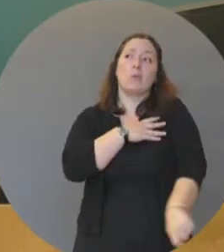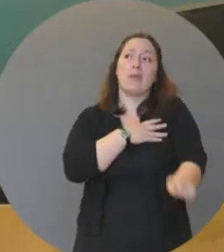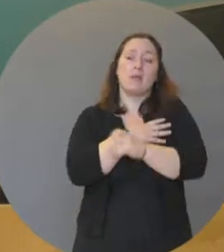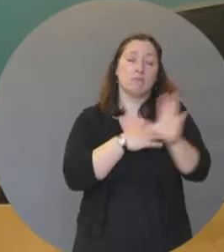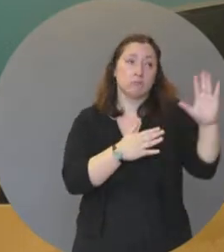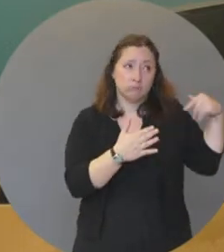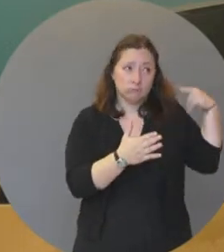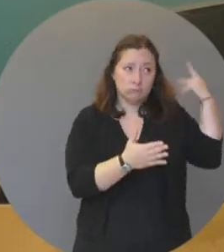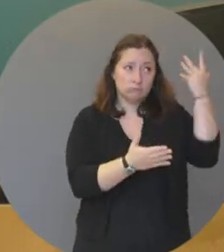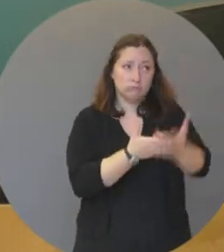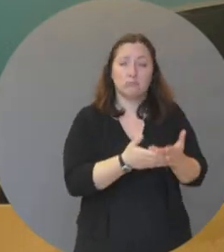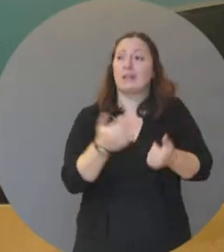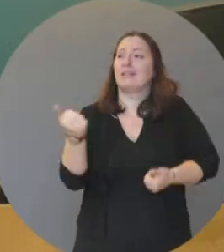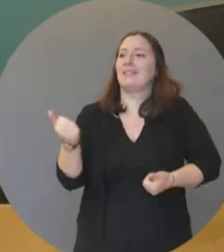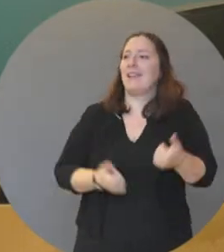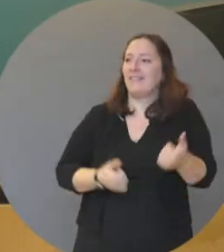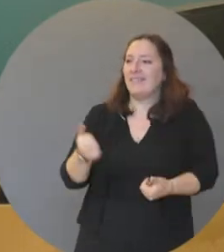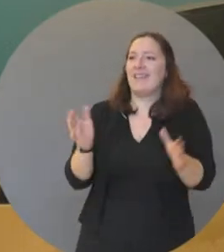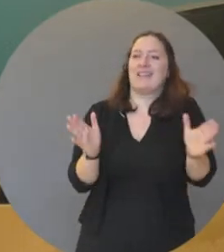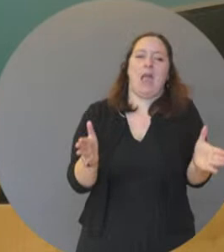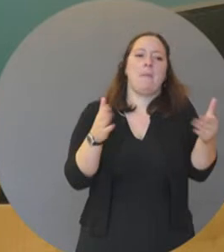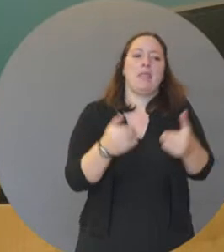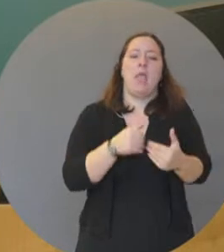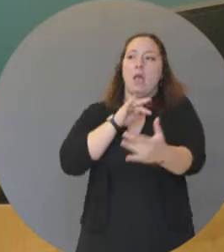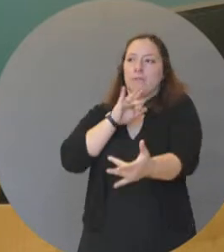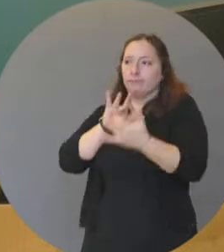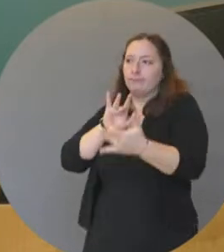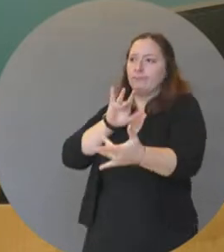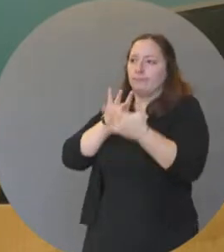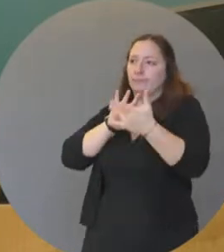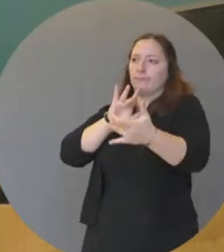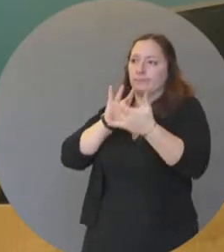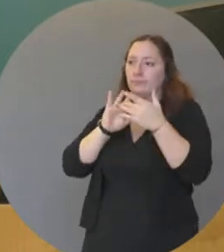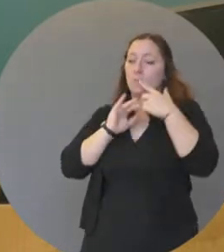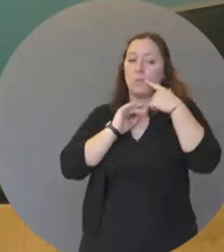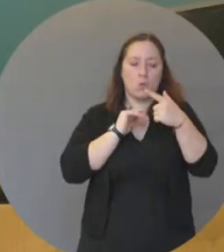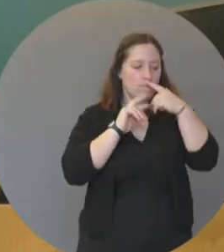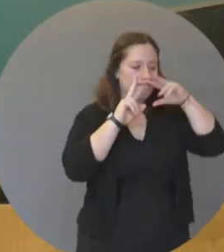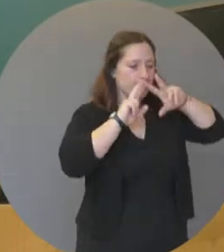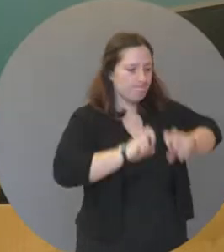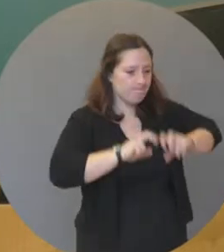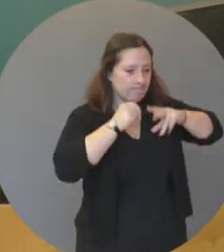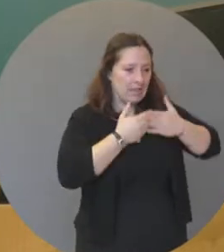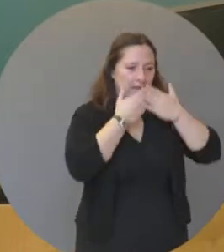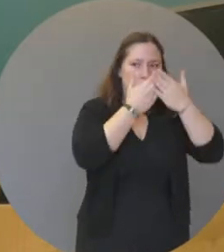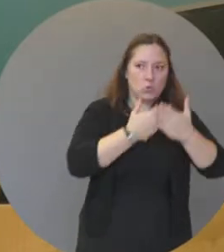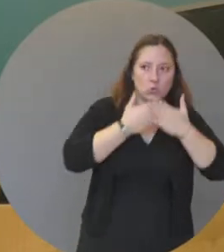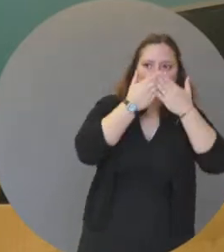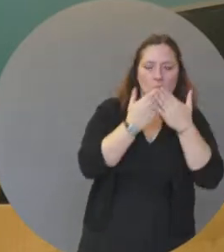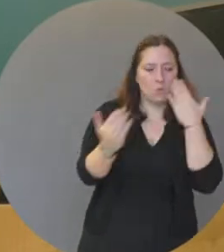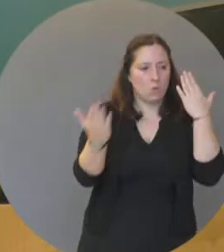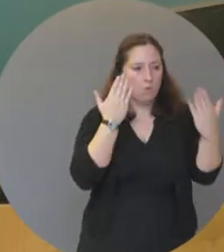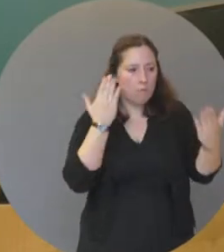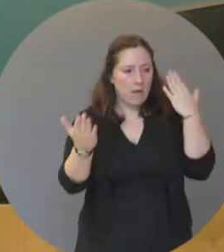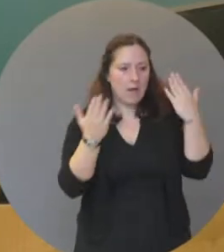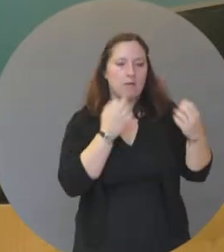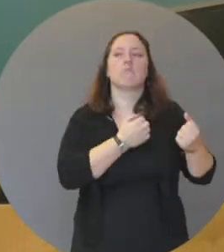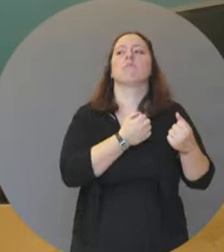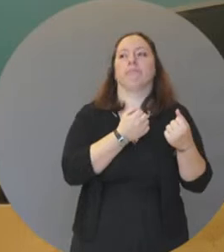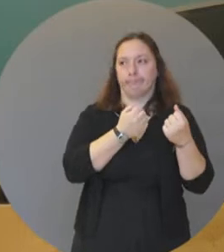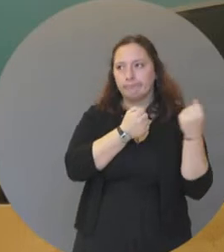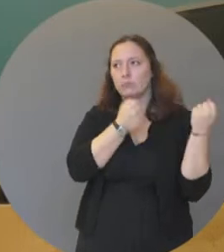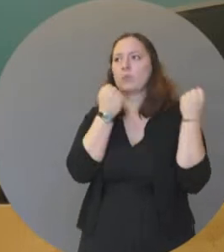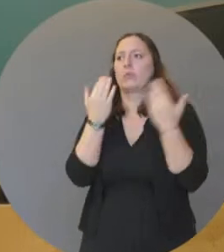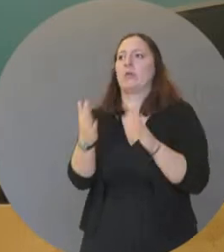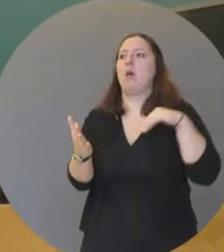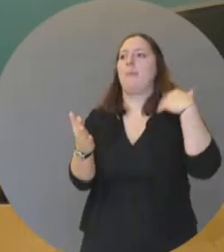les services et le cabinet sont sollicités afin de réaliser un benchmark détaillé fait remonter des propositions à